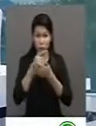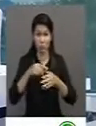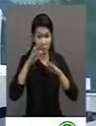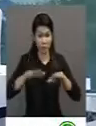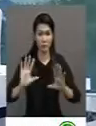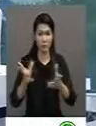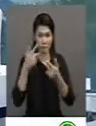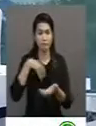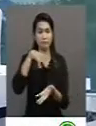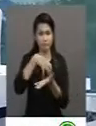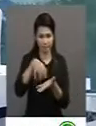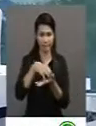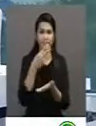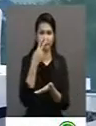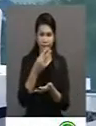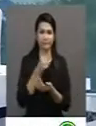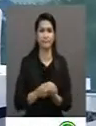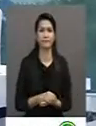เป็นยังไงติดตามจากรายงานนี้ค่ะ